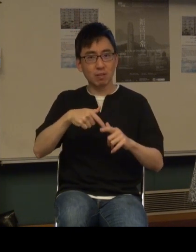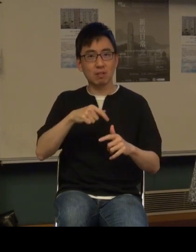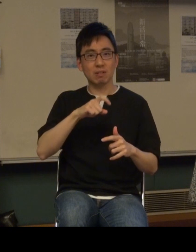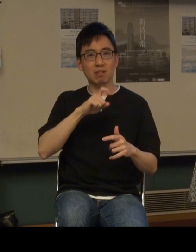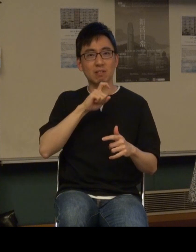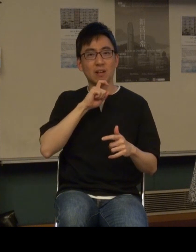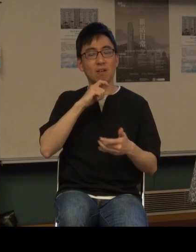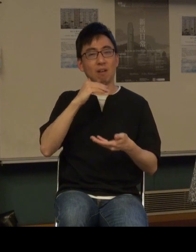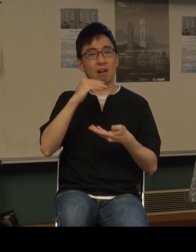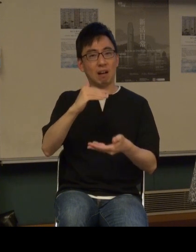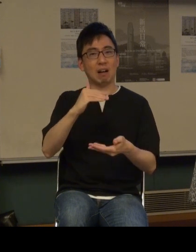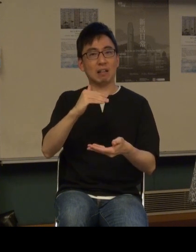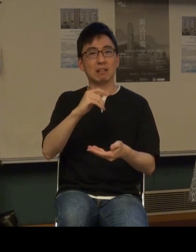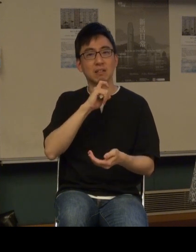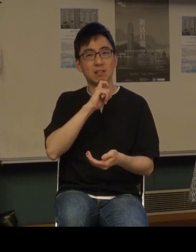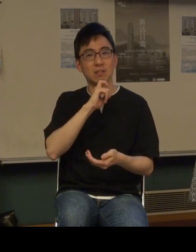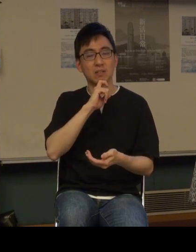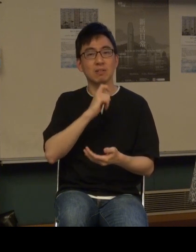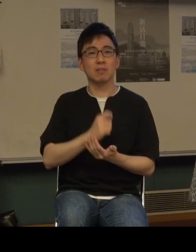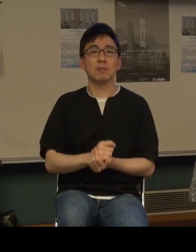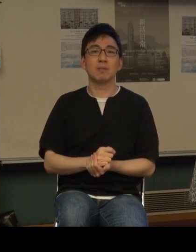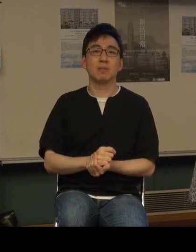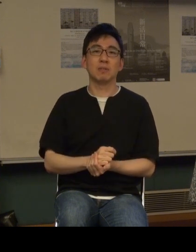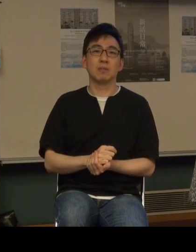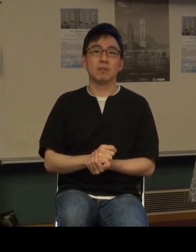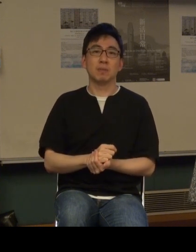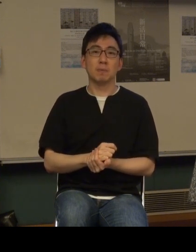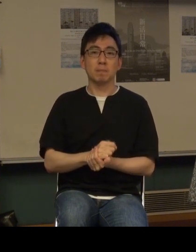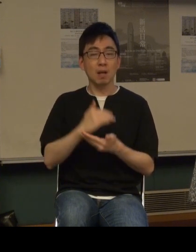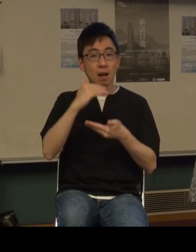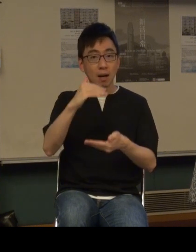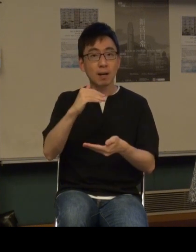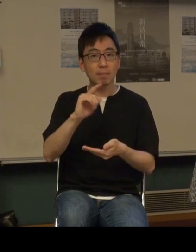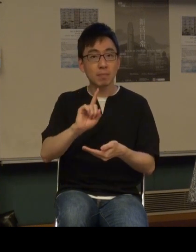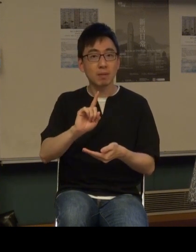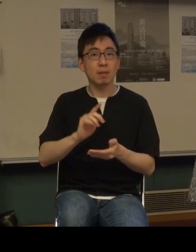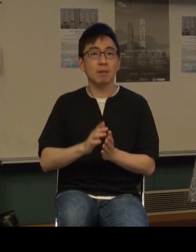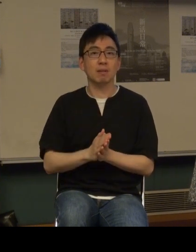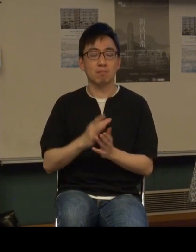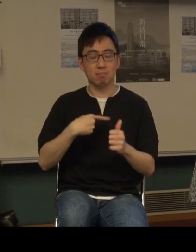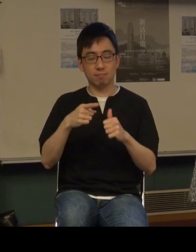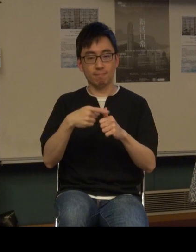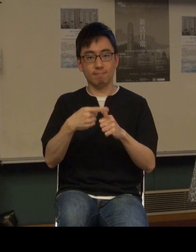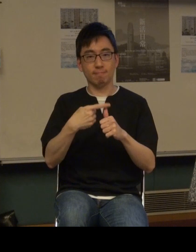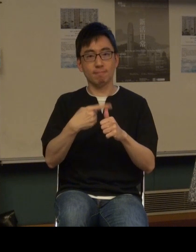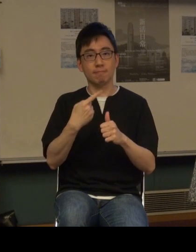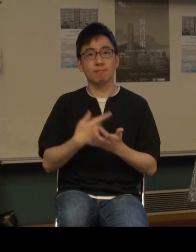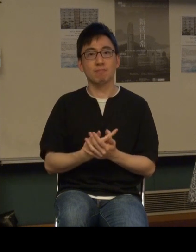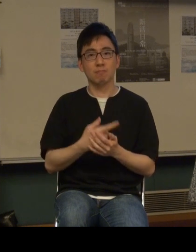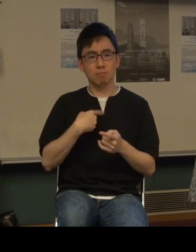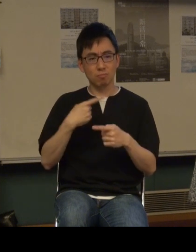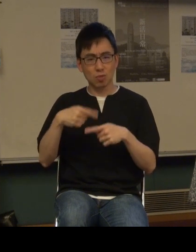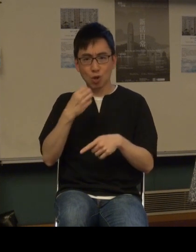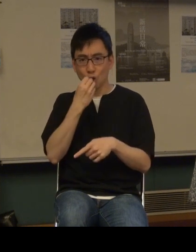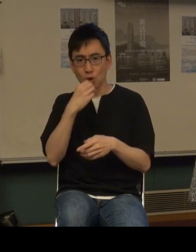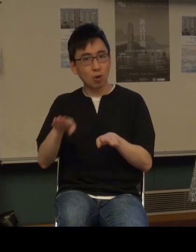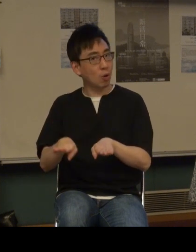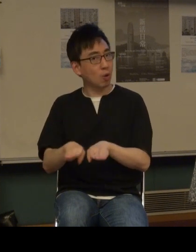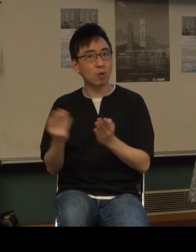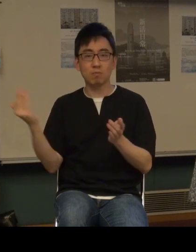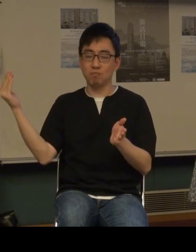有佢自己嘅局限嘅，亦都有佢嘅局限。個局限係乜嘢呢？第一咧就係其實由香港開埠之